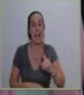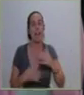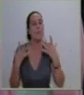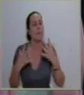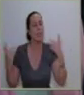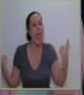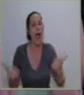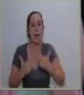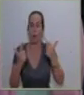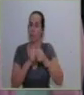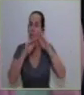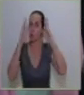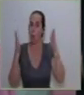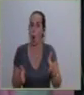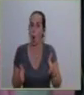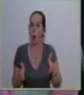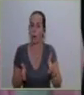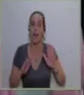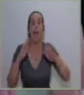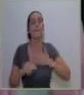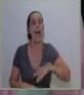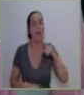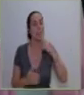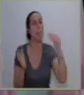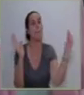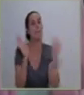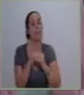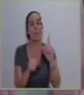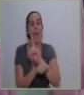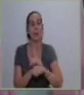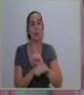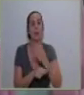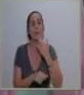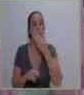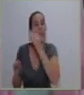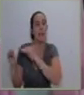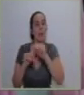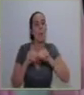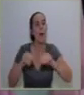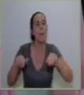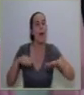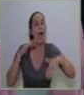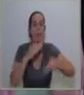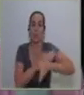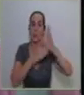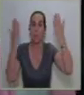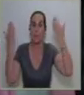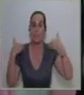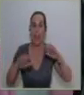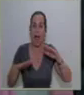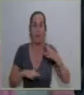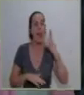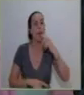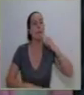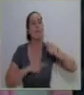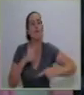והמוניו יחגגו את חג הסוכות. בחג הזה אנו מציינים את התקופה בבני ישראל נדדו במדבר לאחר יציאת מצרים,